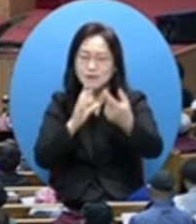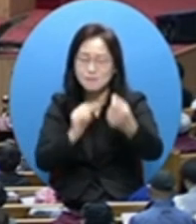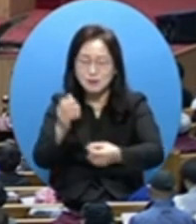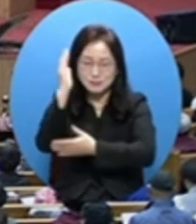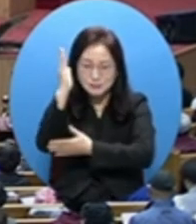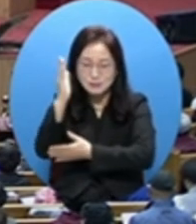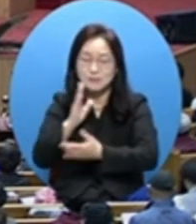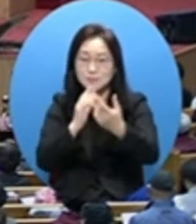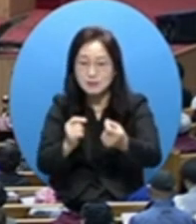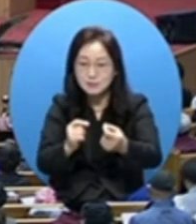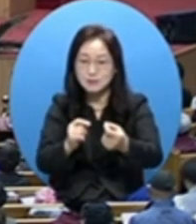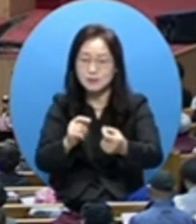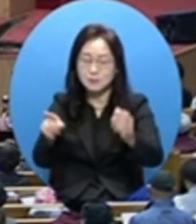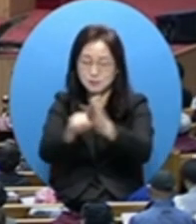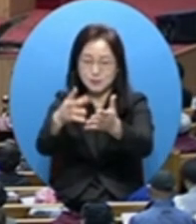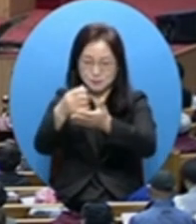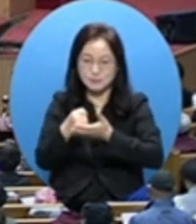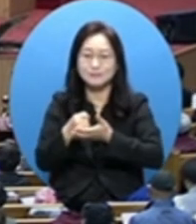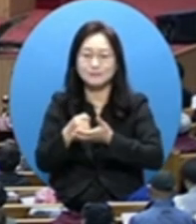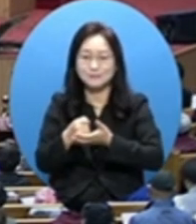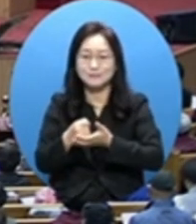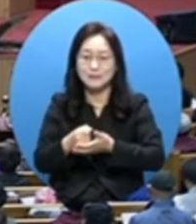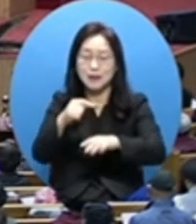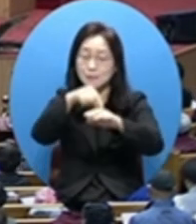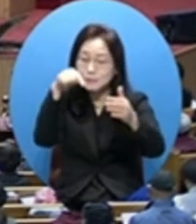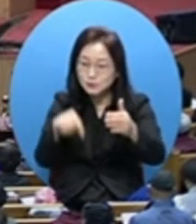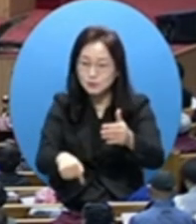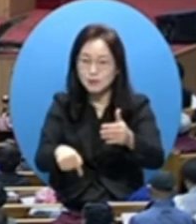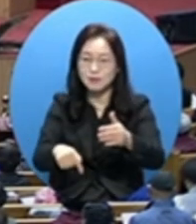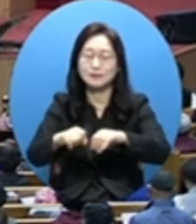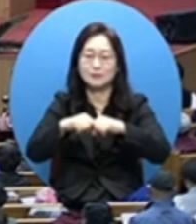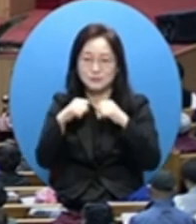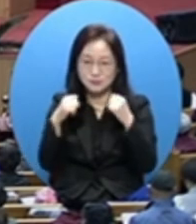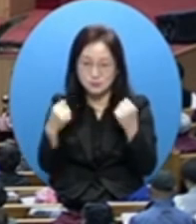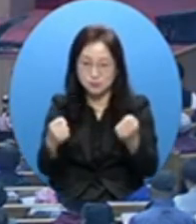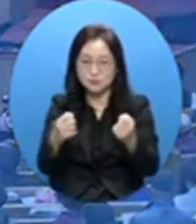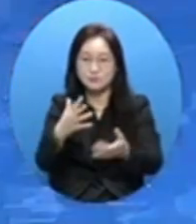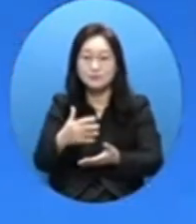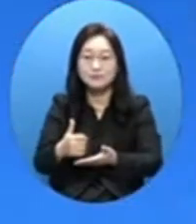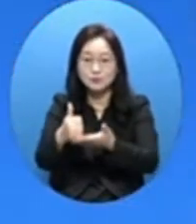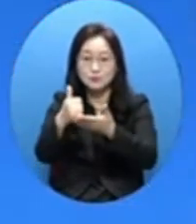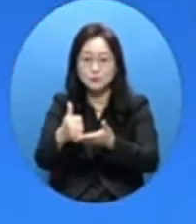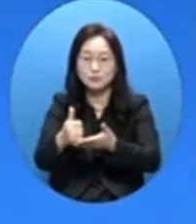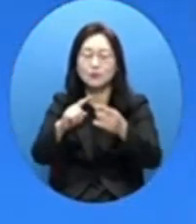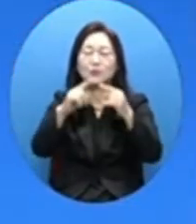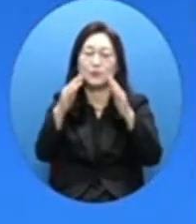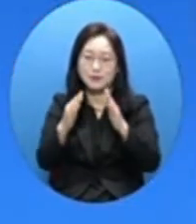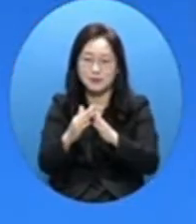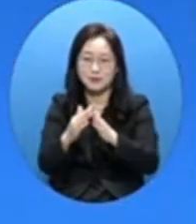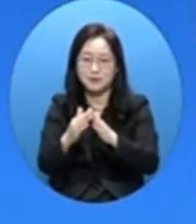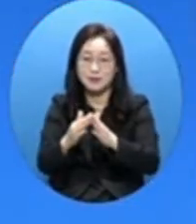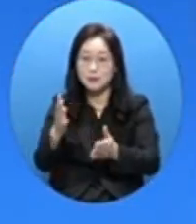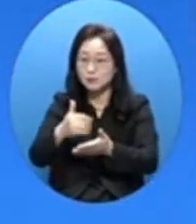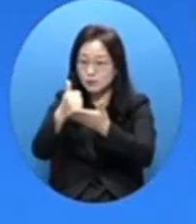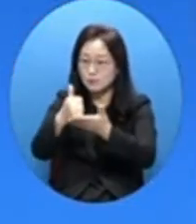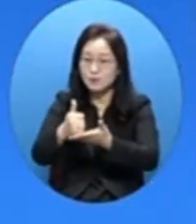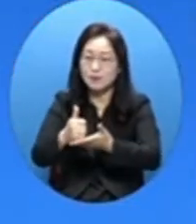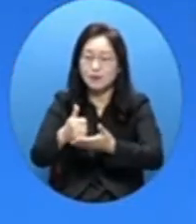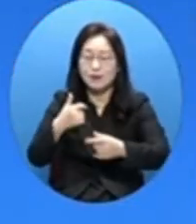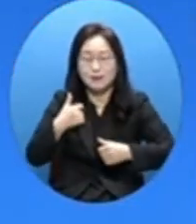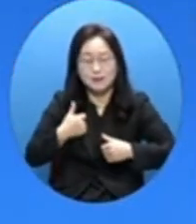하며 그 말씀을 믿음으로 받아들이고 말씀에 순종한 주님의 교회여 주님께서